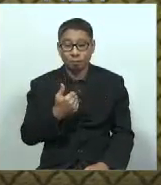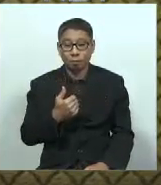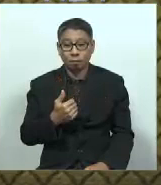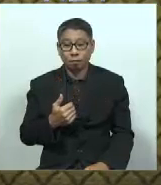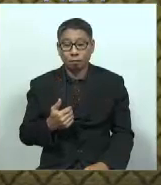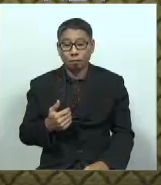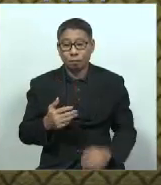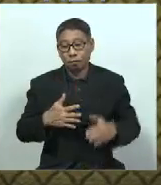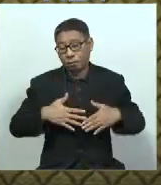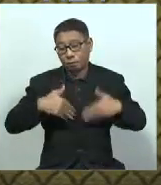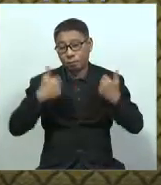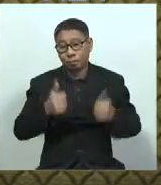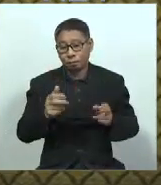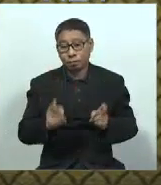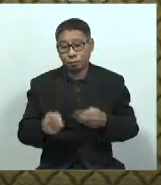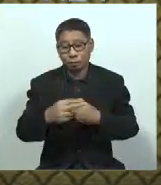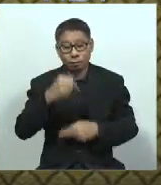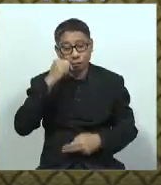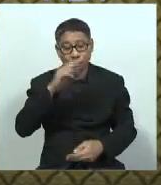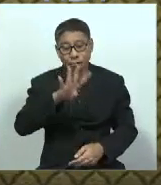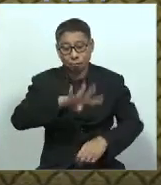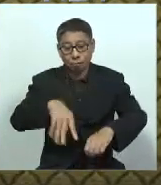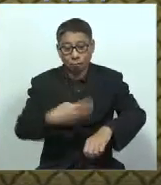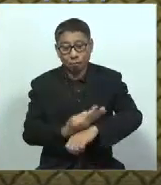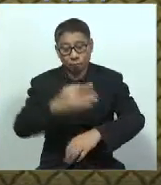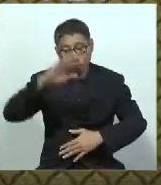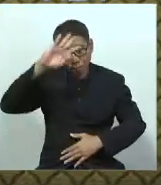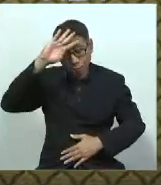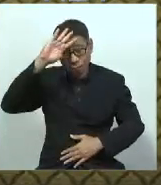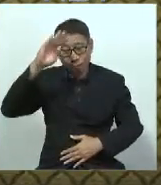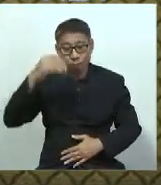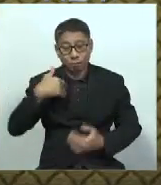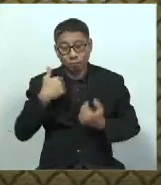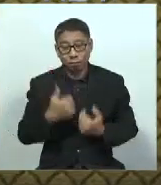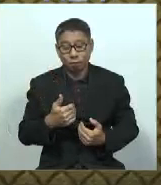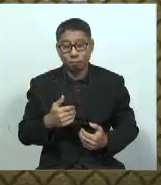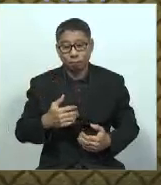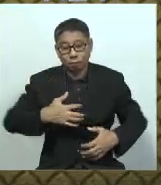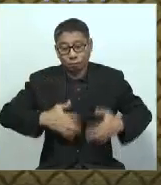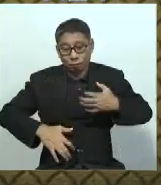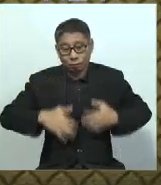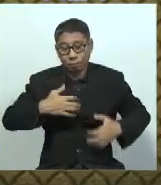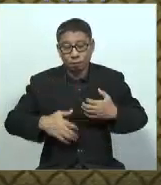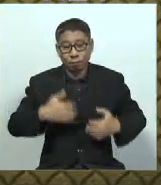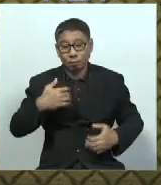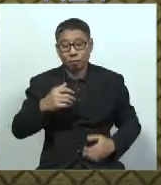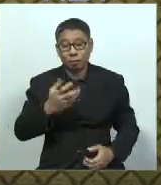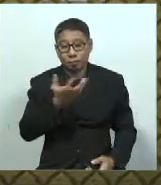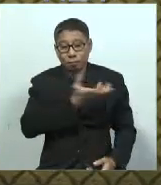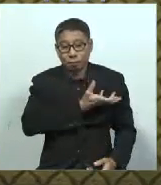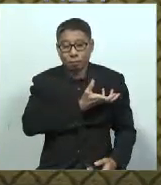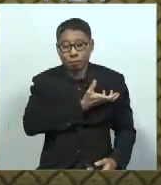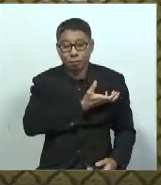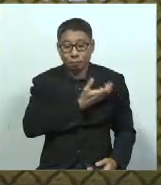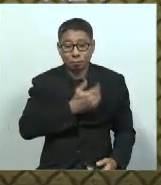ายจริงนะไม่ได้เข้าห้องน้ำ4ชั่วโมงเนี่ยมันจะไม่สบายแล้วนะมันไม่ได้ความขับแข็งใจมันก็จะตามมานะครับพร้อ